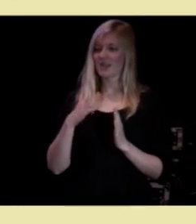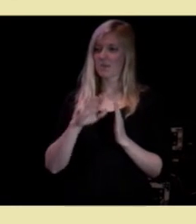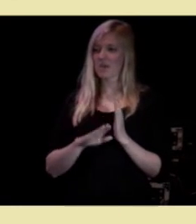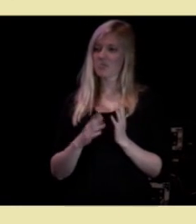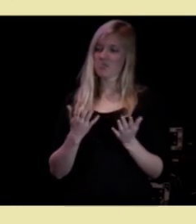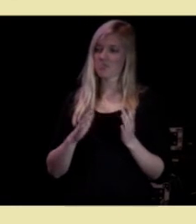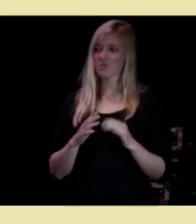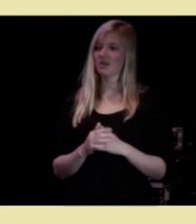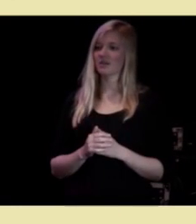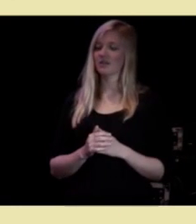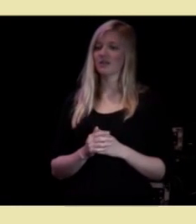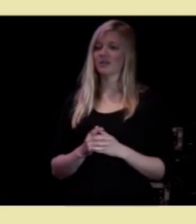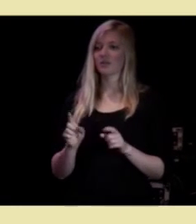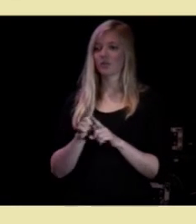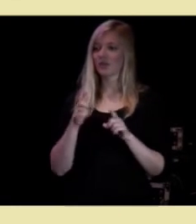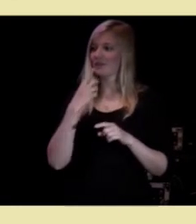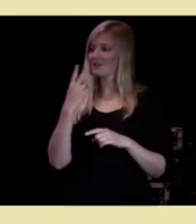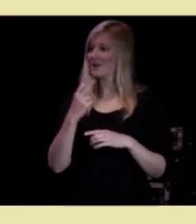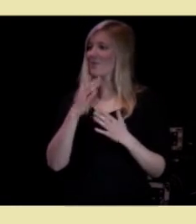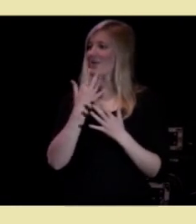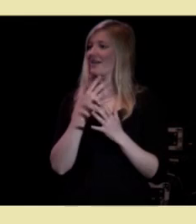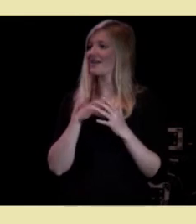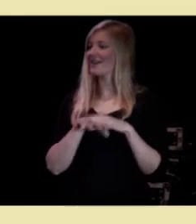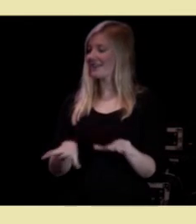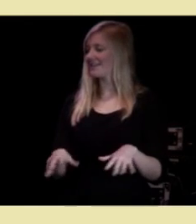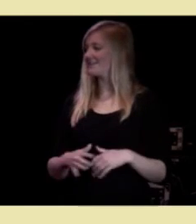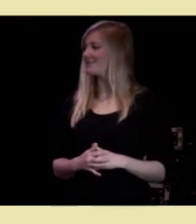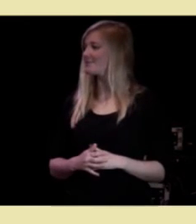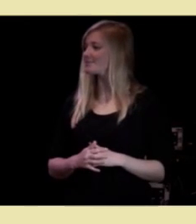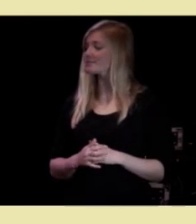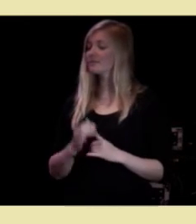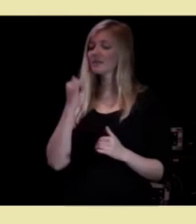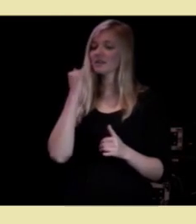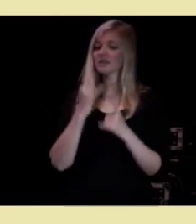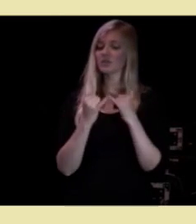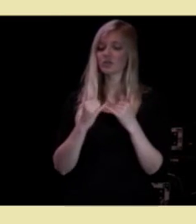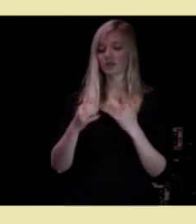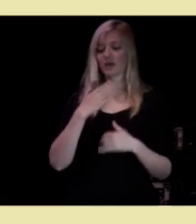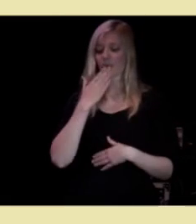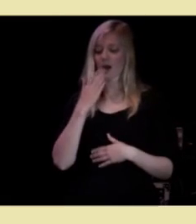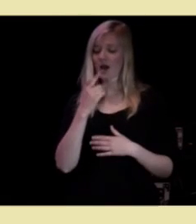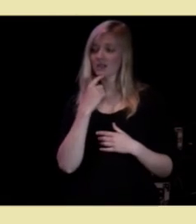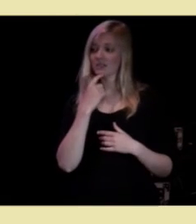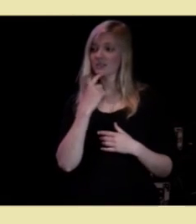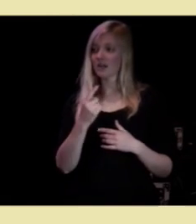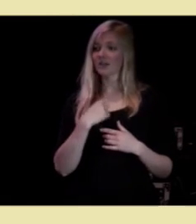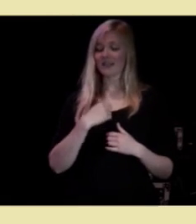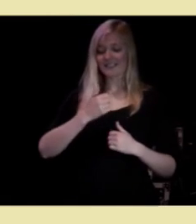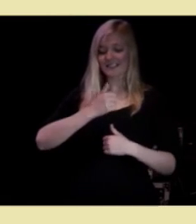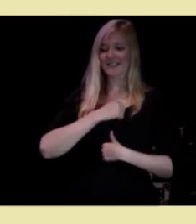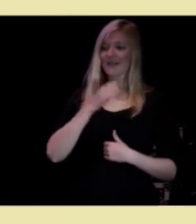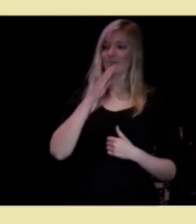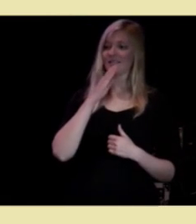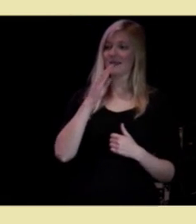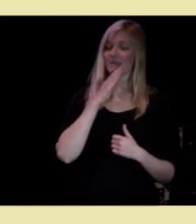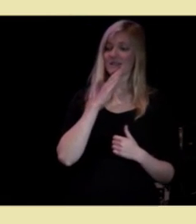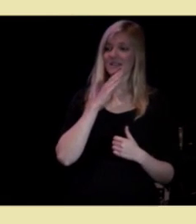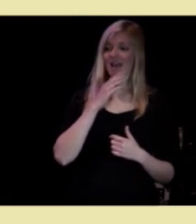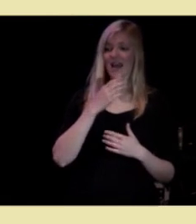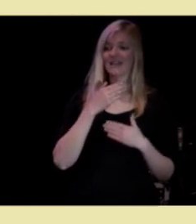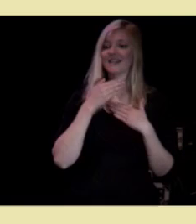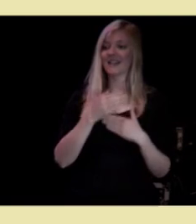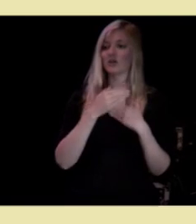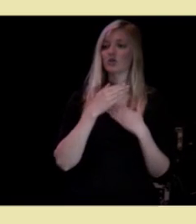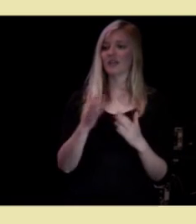får dere kaste dere på nettet. Så helt til slutt synes jeg også det var godt sagt at selvbestemmelse et